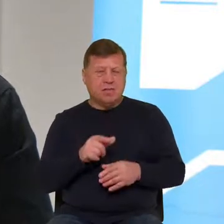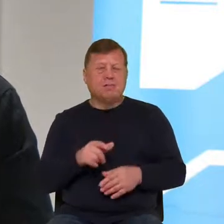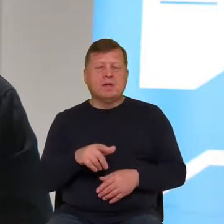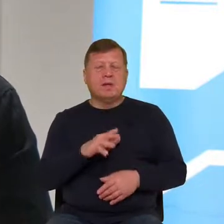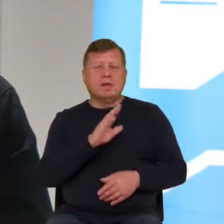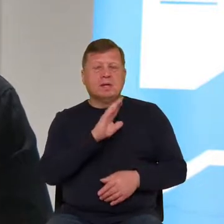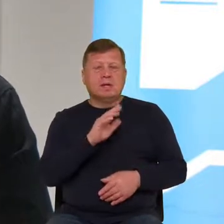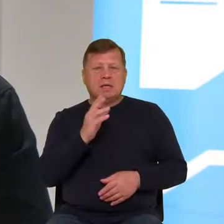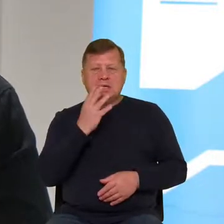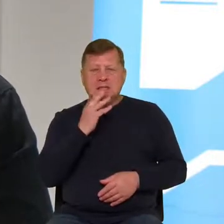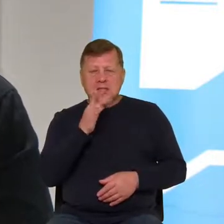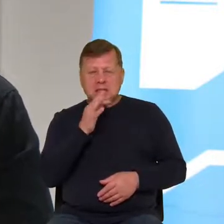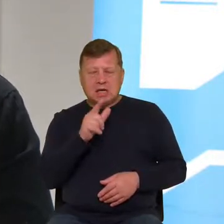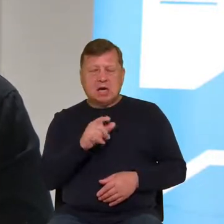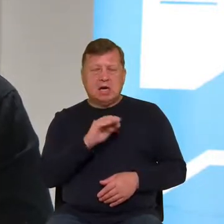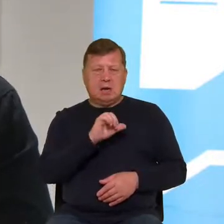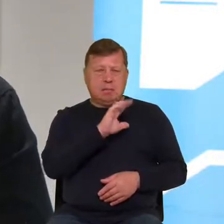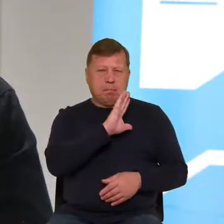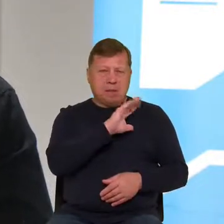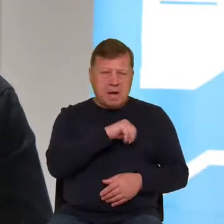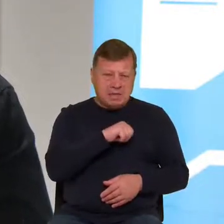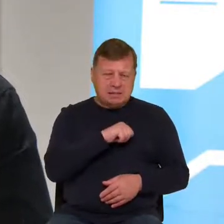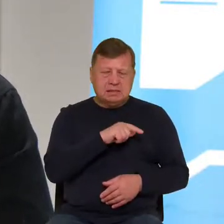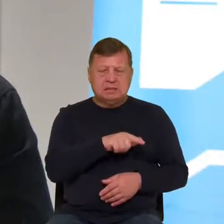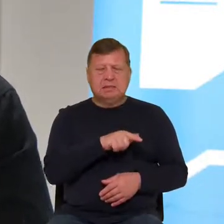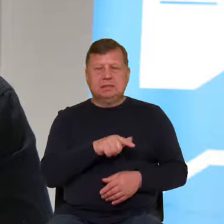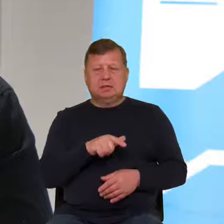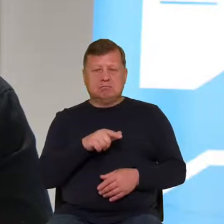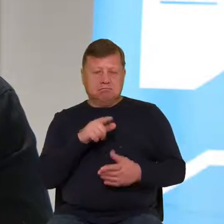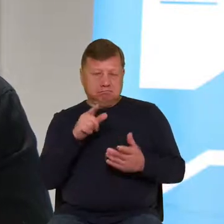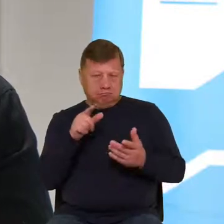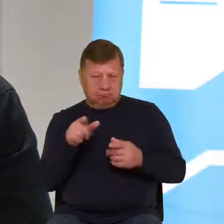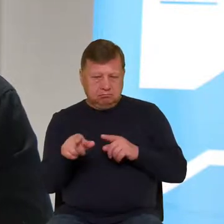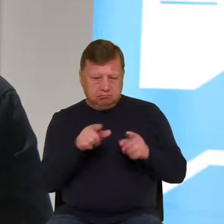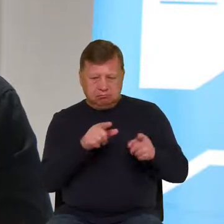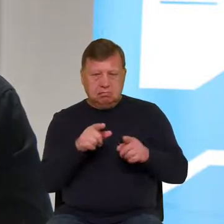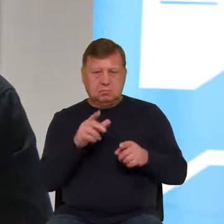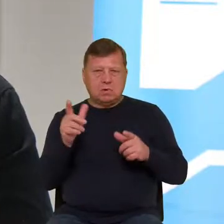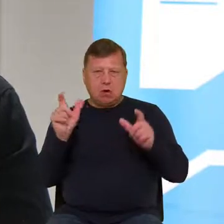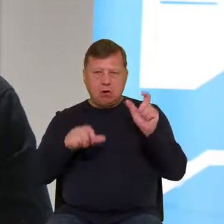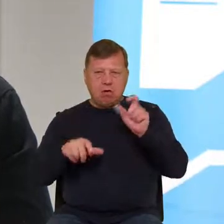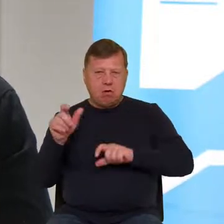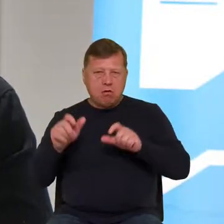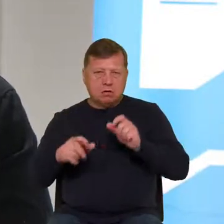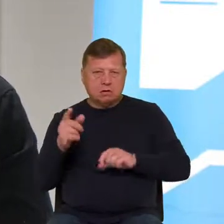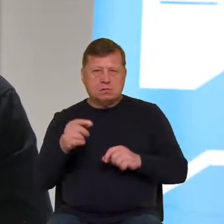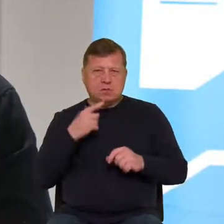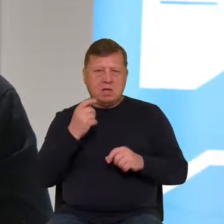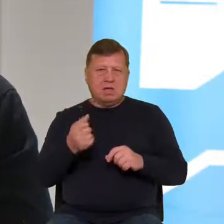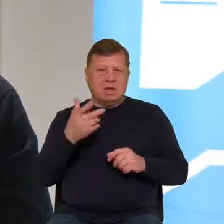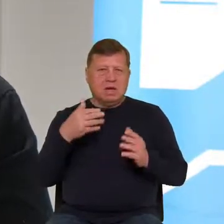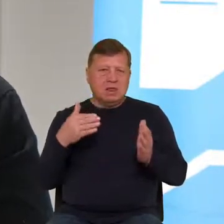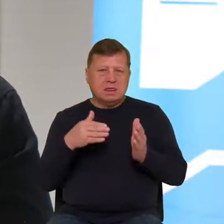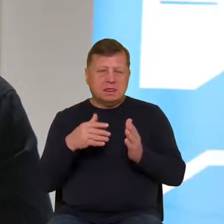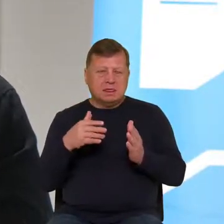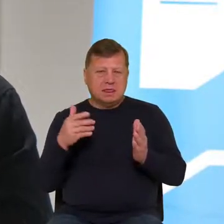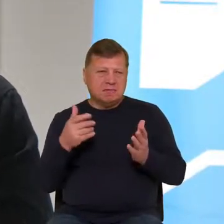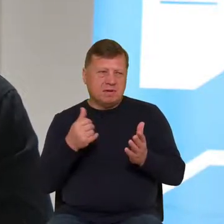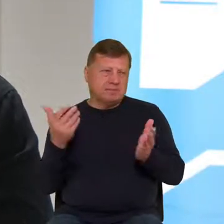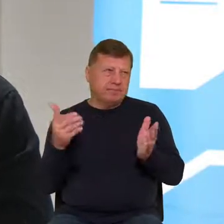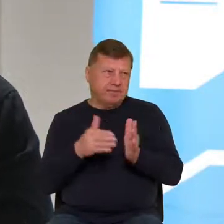izraelsko-palestyńskim, jego historii, poznając bohaterów, dowiadujemy się też tysiąca małych,